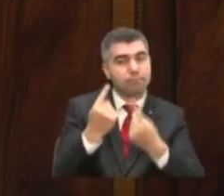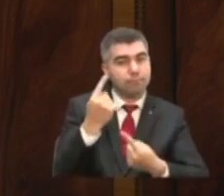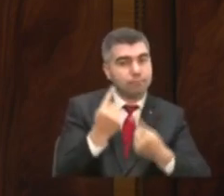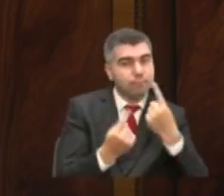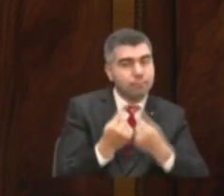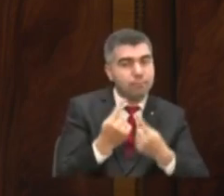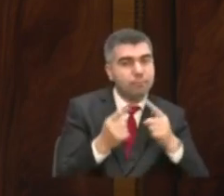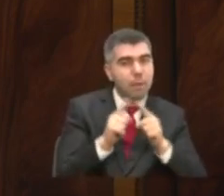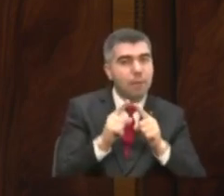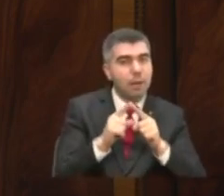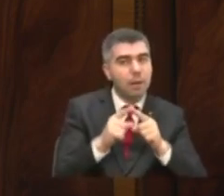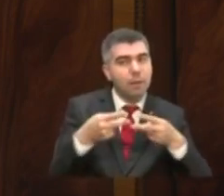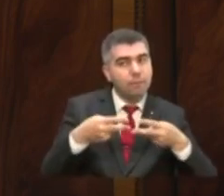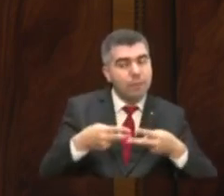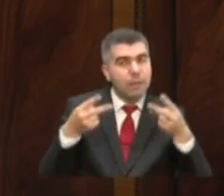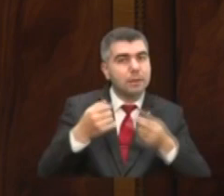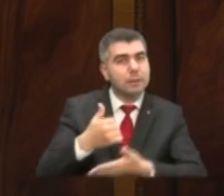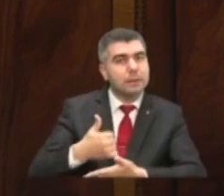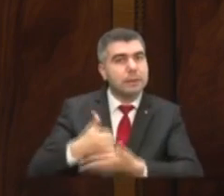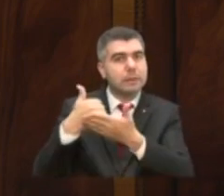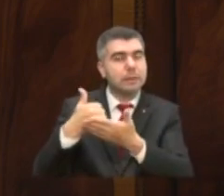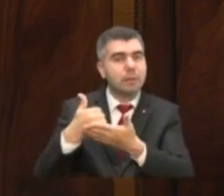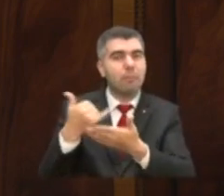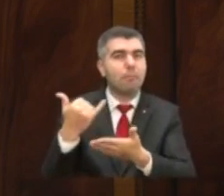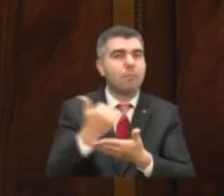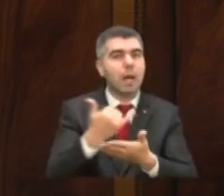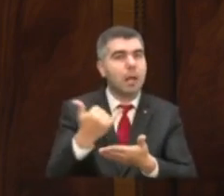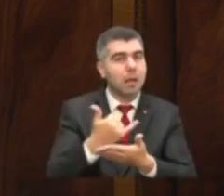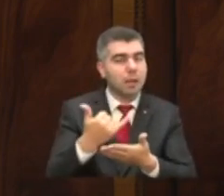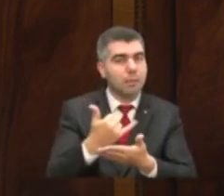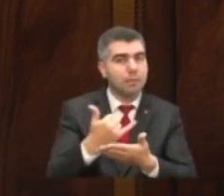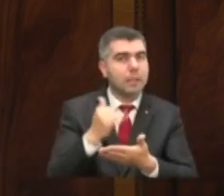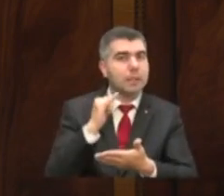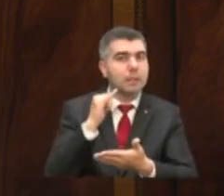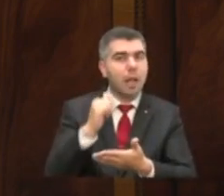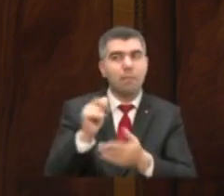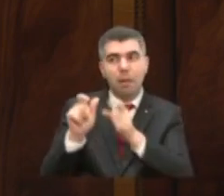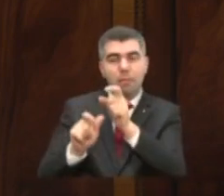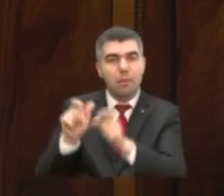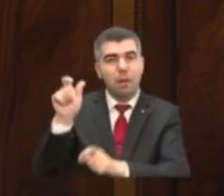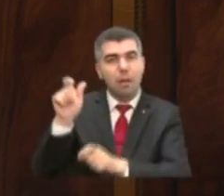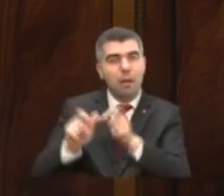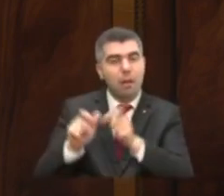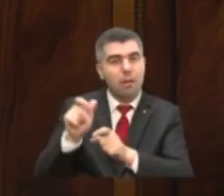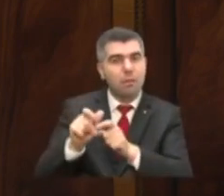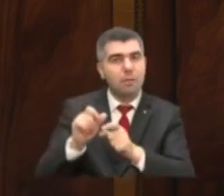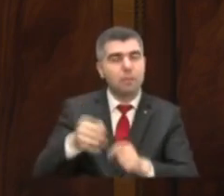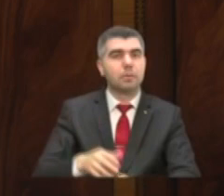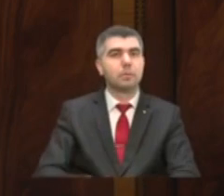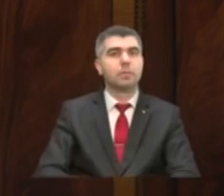الانفراج الاجتماعي وإعادة الثقة المواطنين والفاعلين